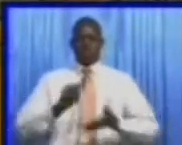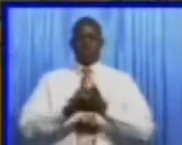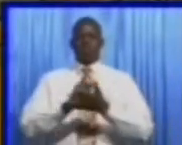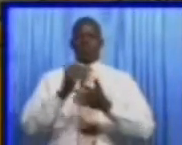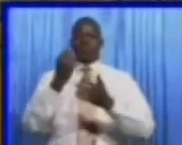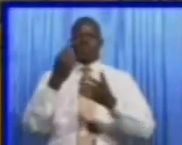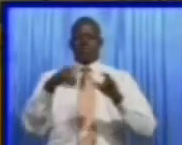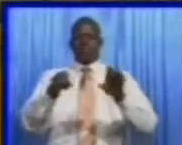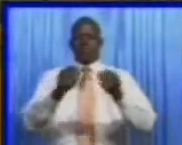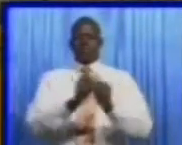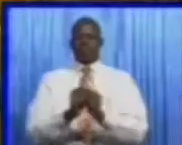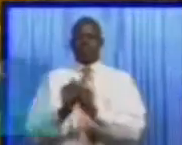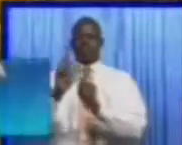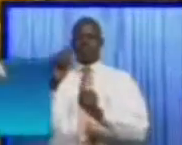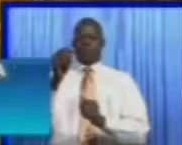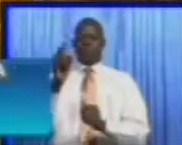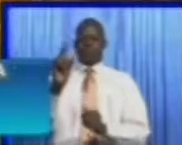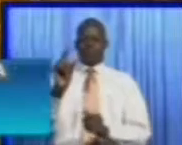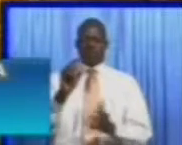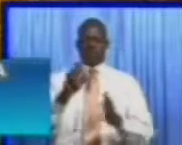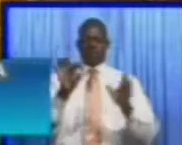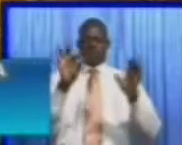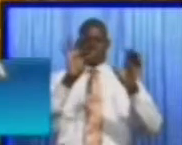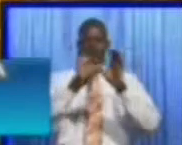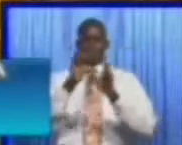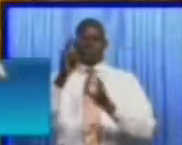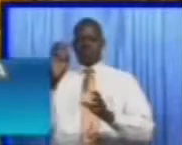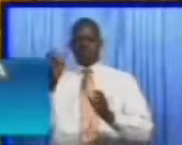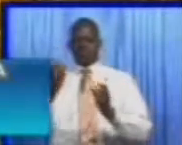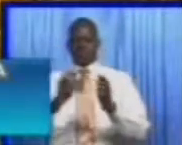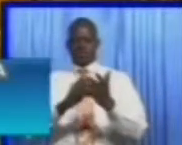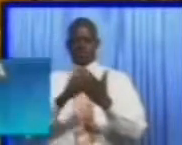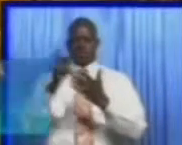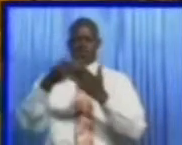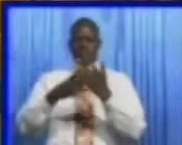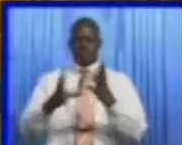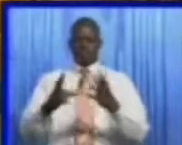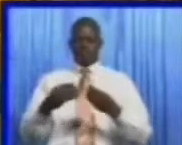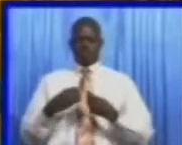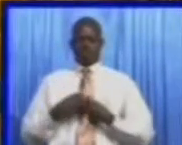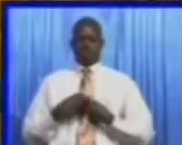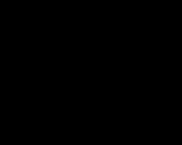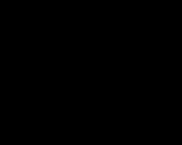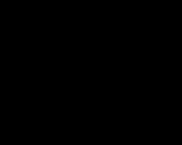donc à l'unanimité des 88 votants que ces deux textes ont été adoptés.